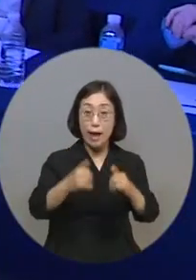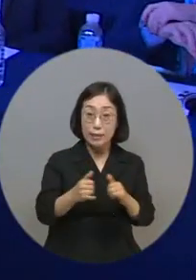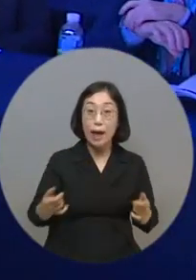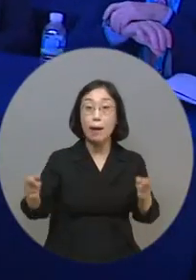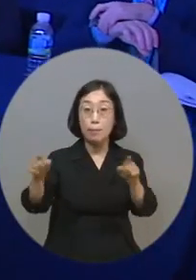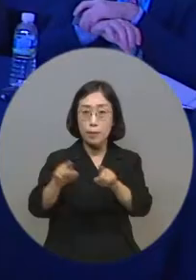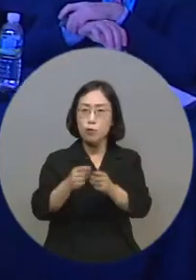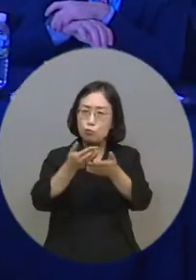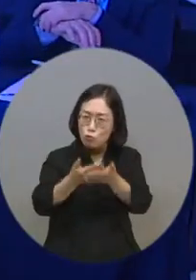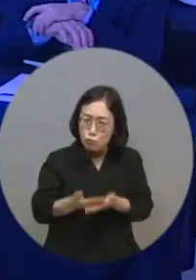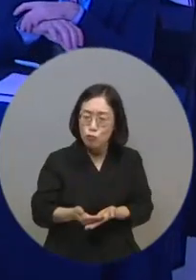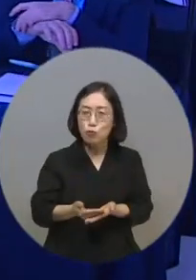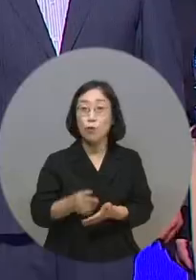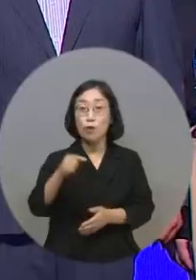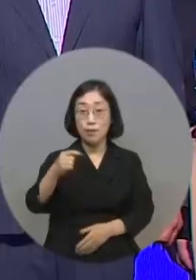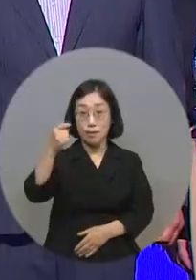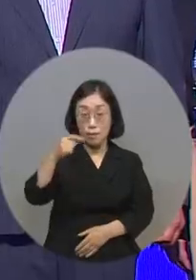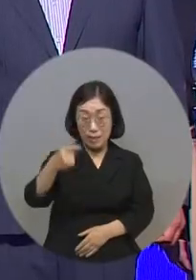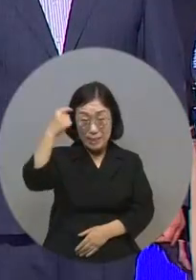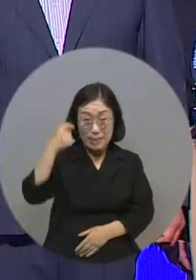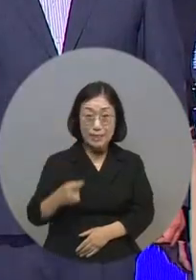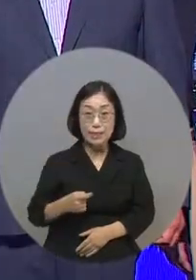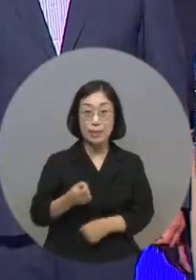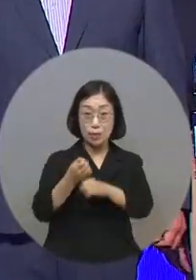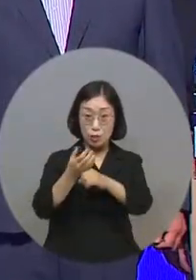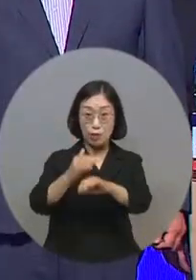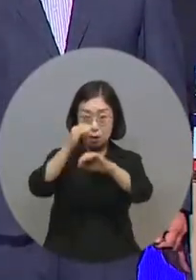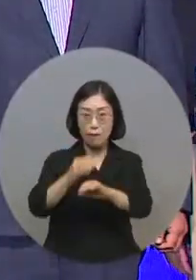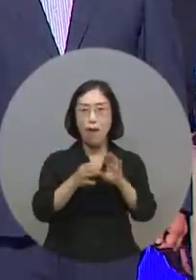함께하는 가치의 소중함을 전하는 서울시의 아름다운 동행이